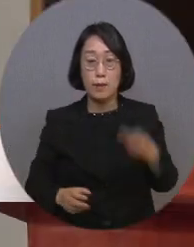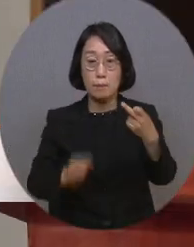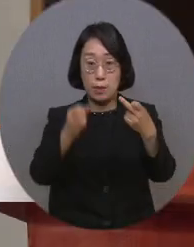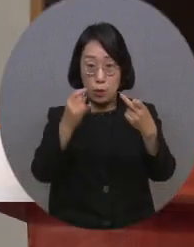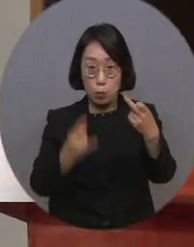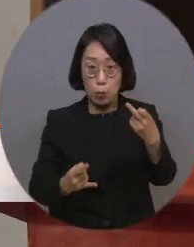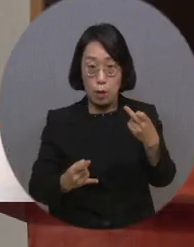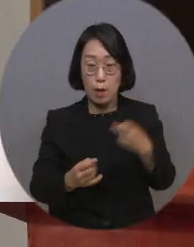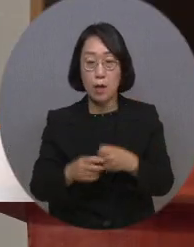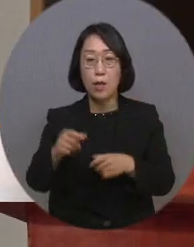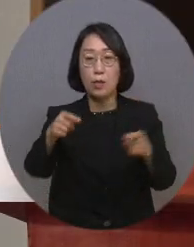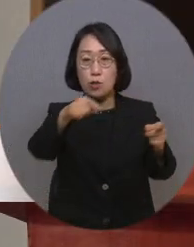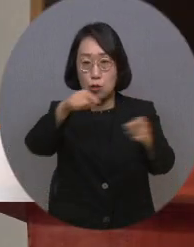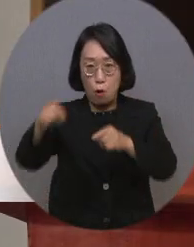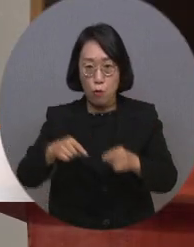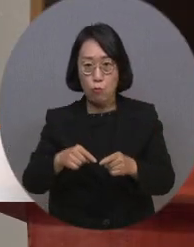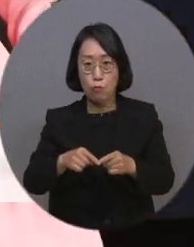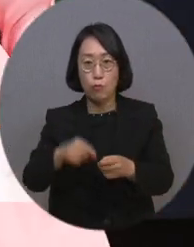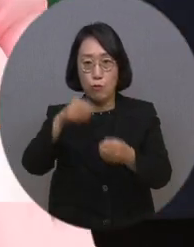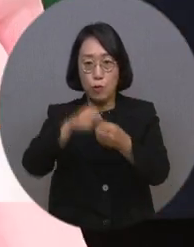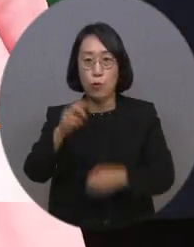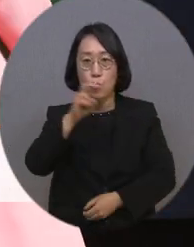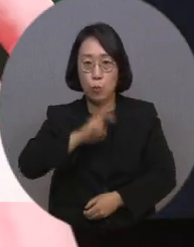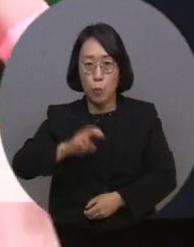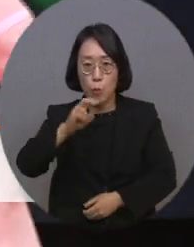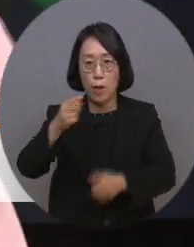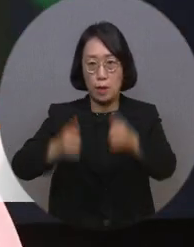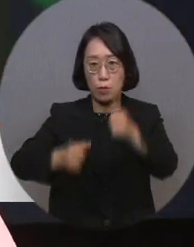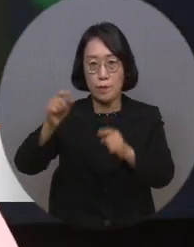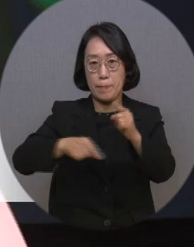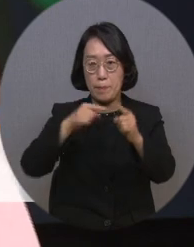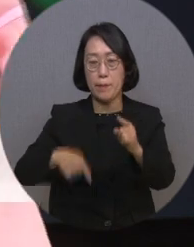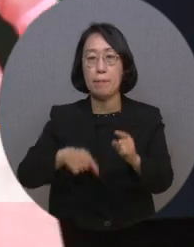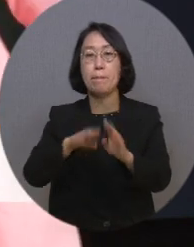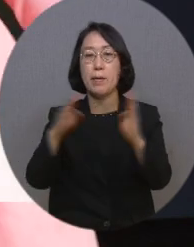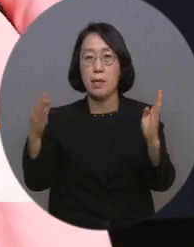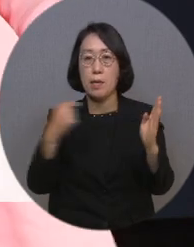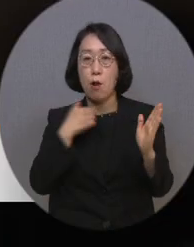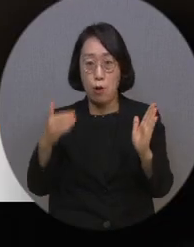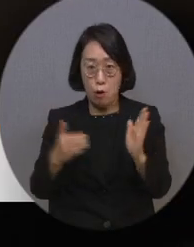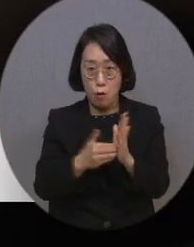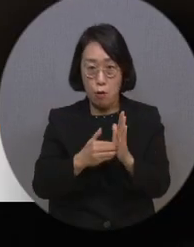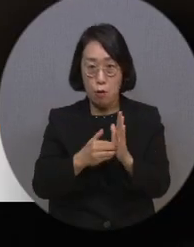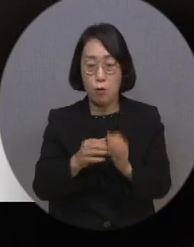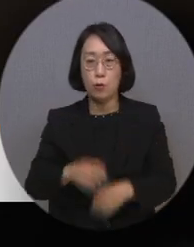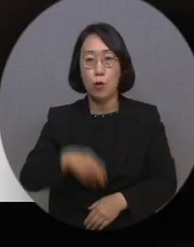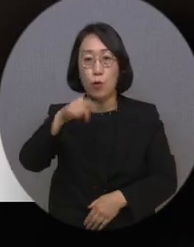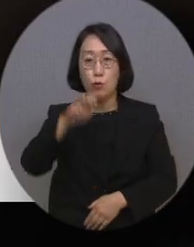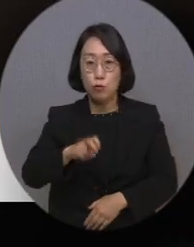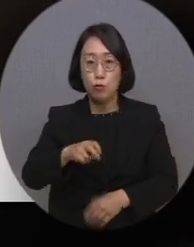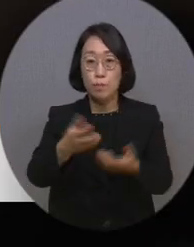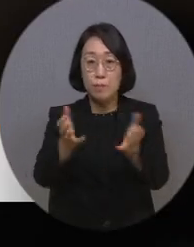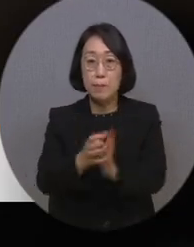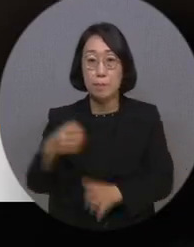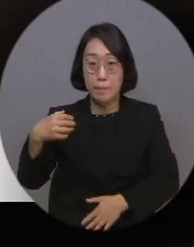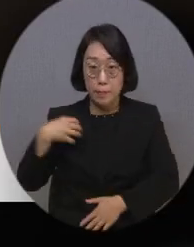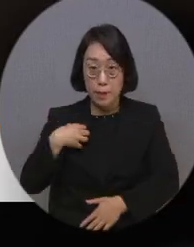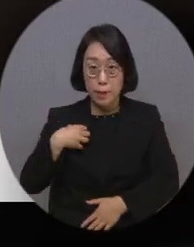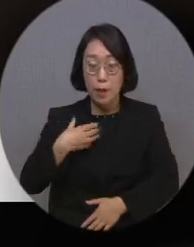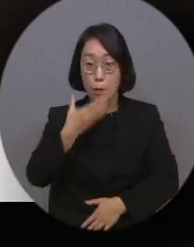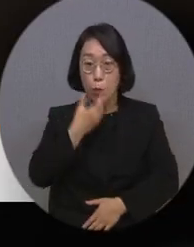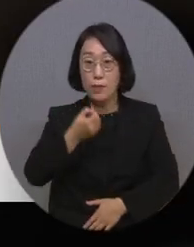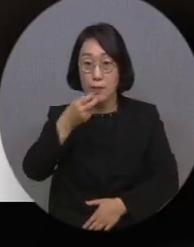안비취대상 전국민요경창대회가 열렸습니다. 사단법인 한국의 소리 숨이 주최하고 복지TV